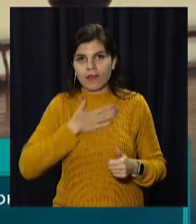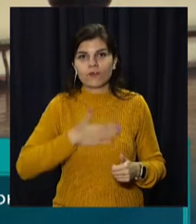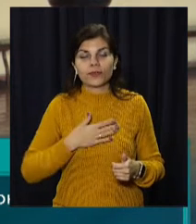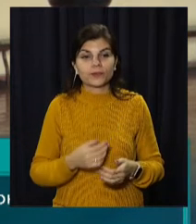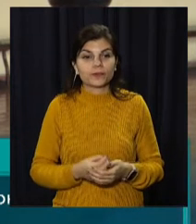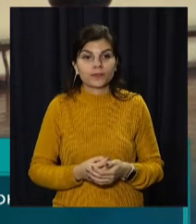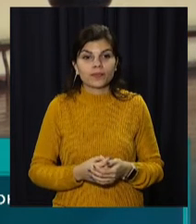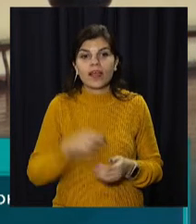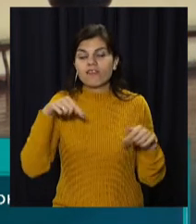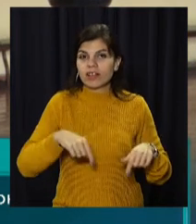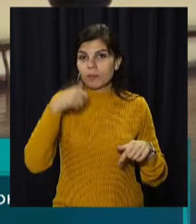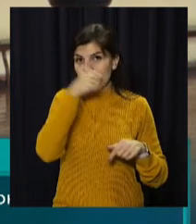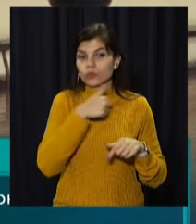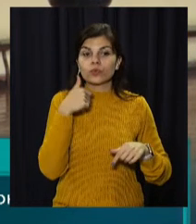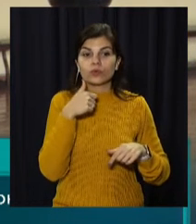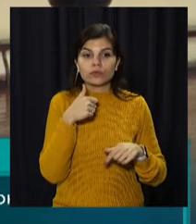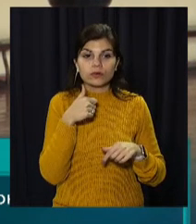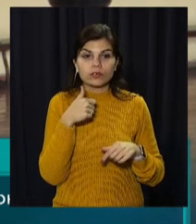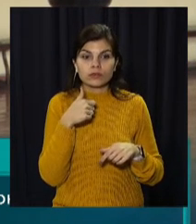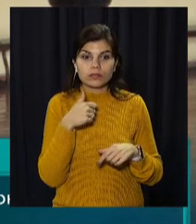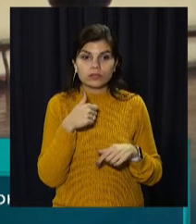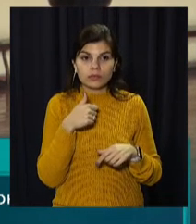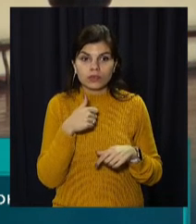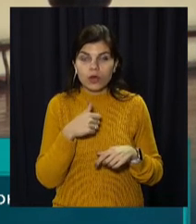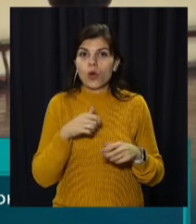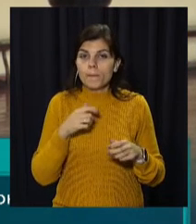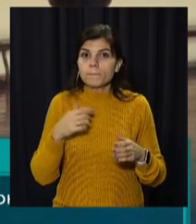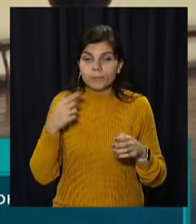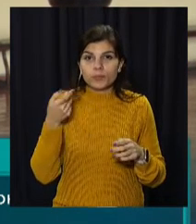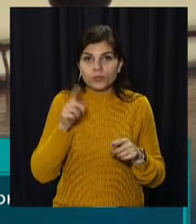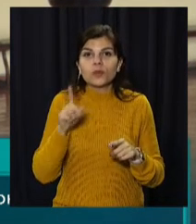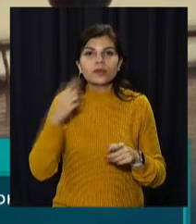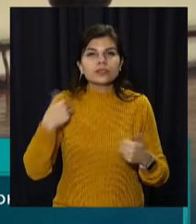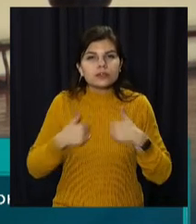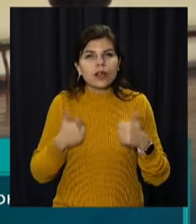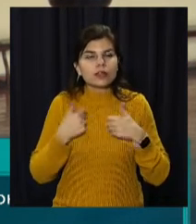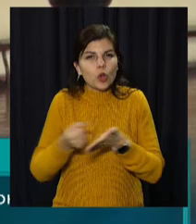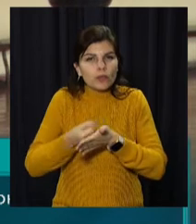произошло те, що і повинно було произойти. Всі після длительного перерыва, после